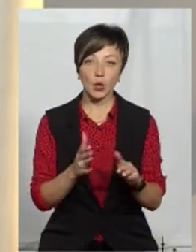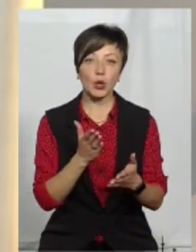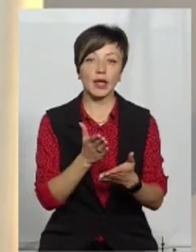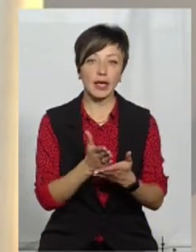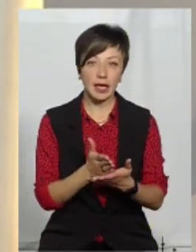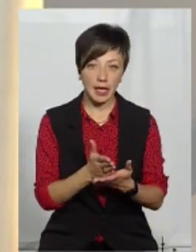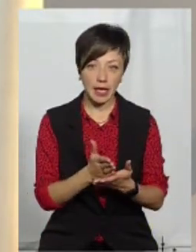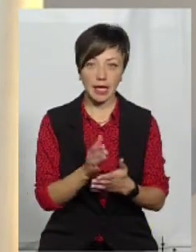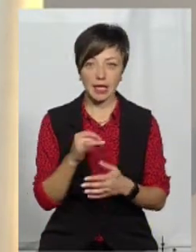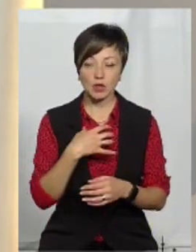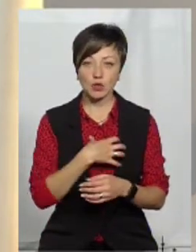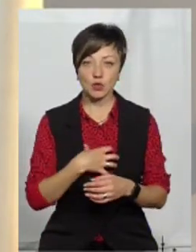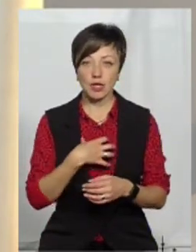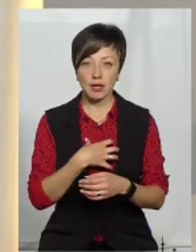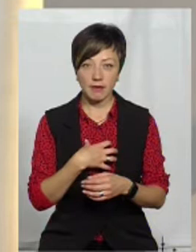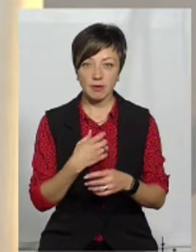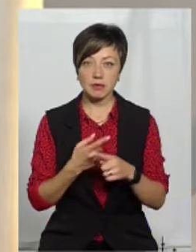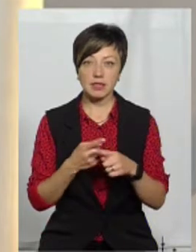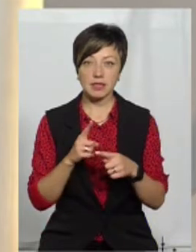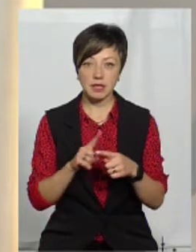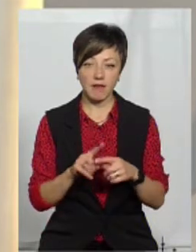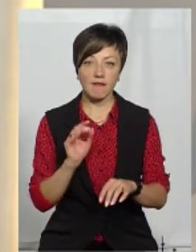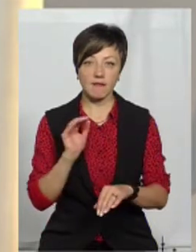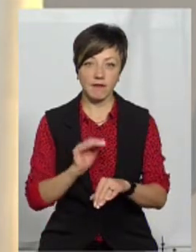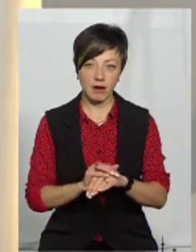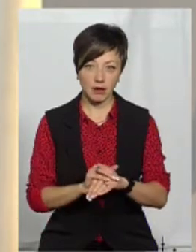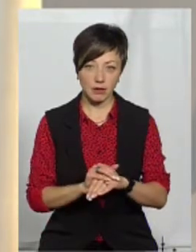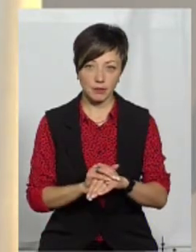є суттєвим, це вже є фактом.